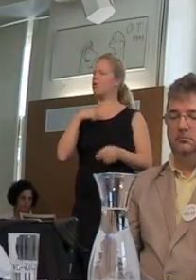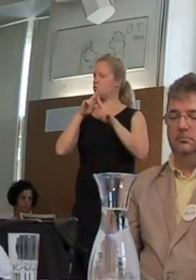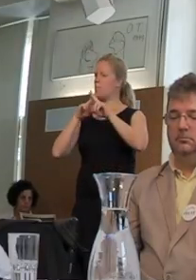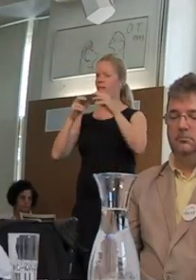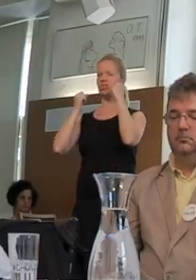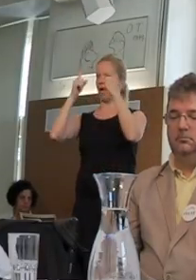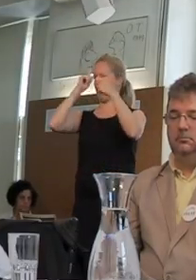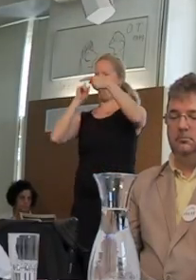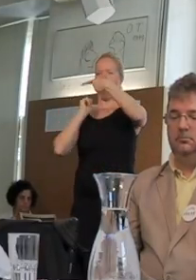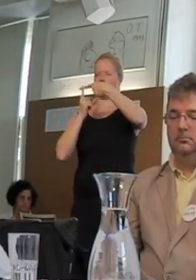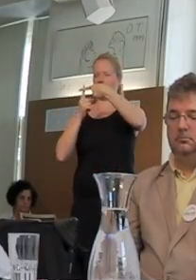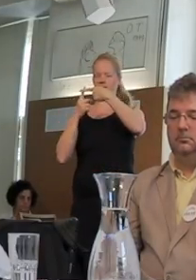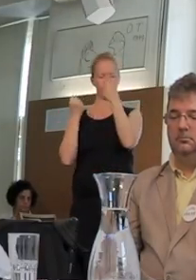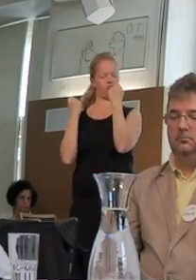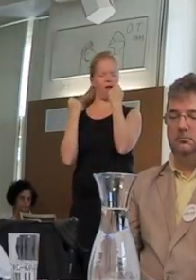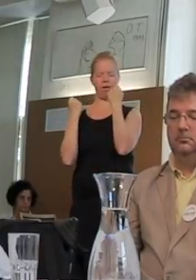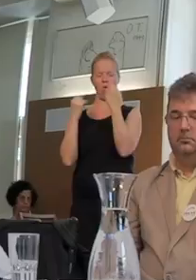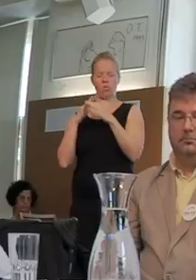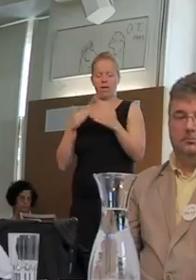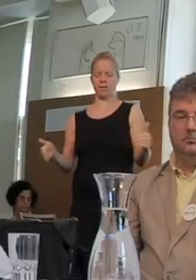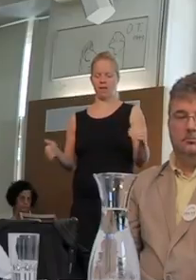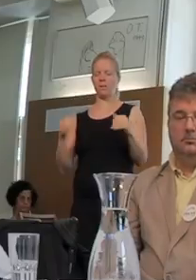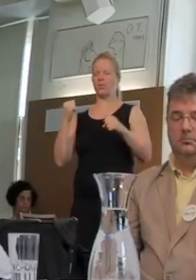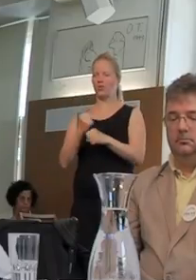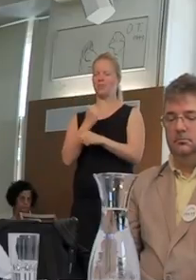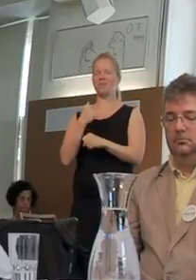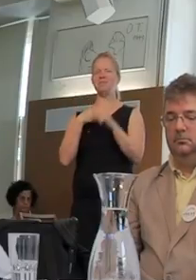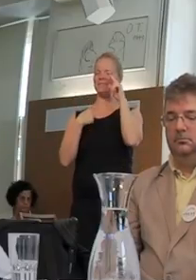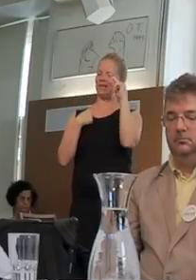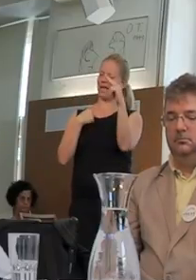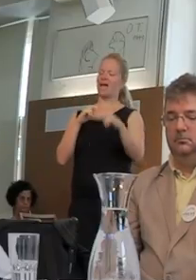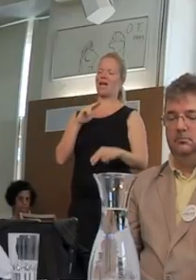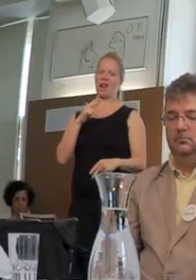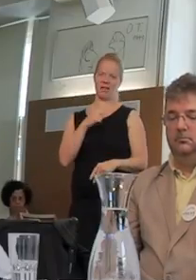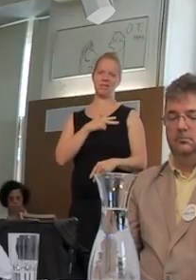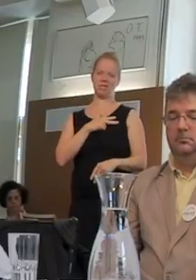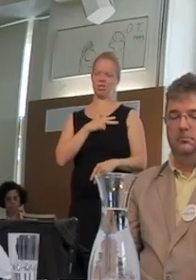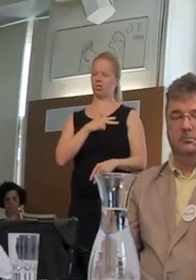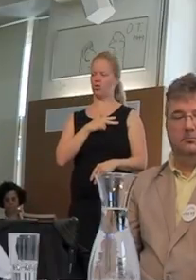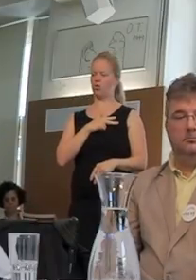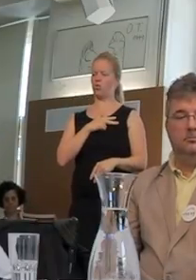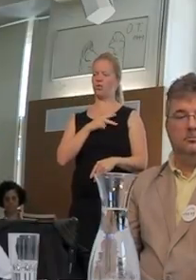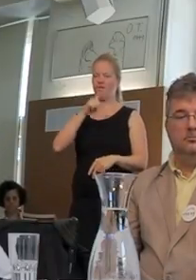Optimist, aber ich bin auch realistisch und weiß, wir haben die Frage,